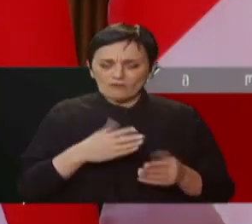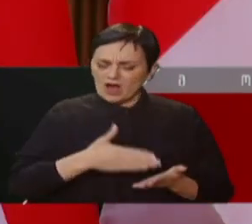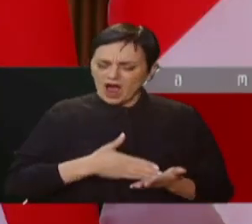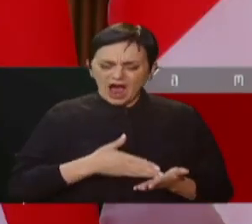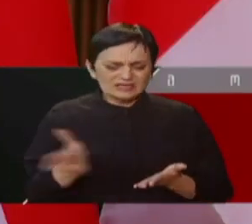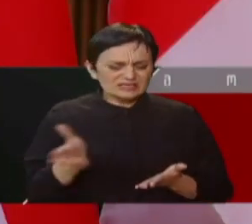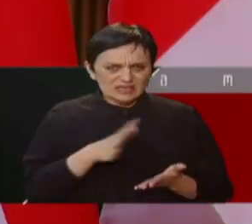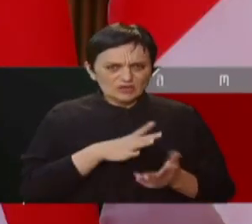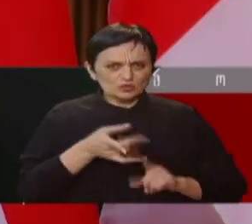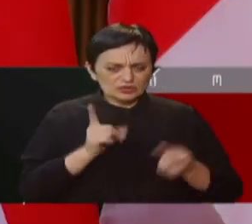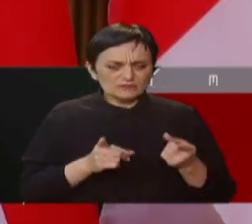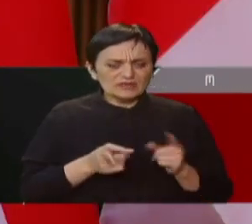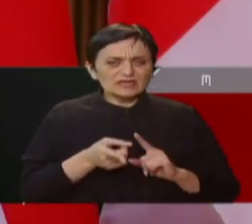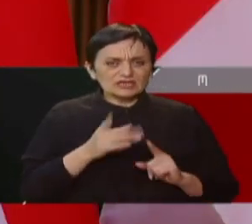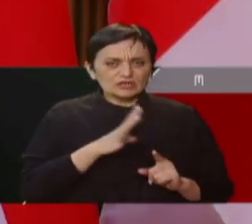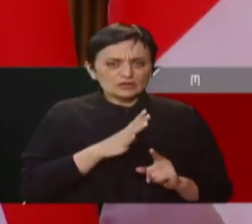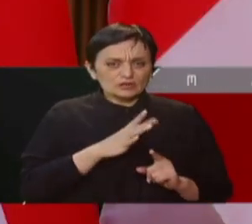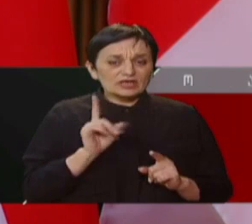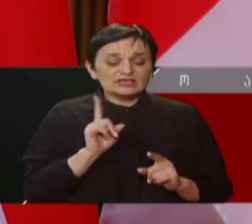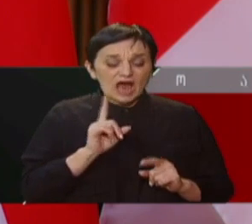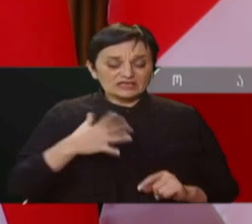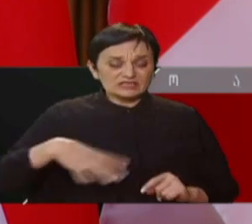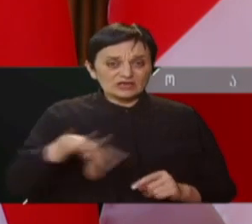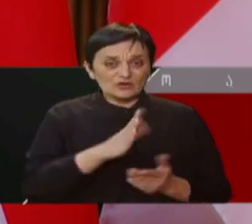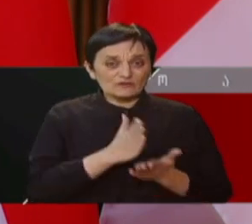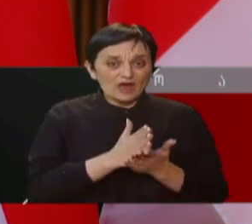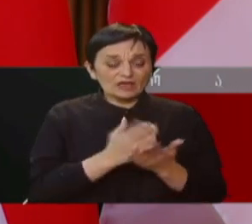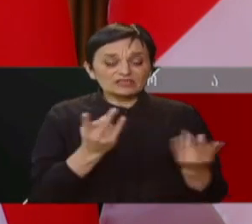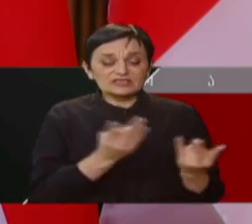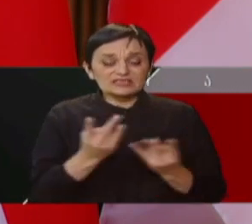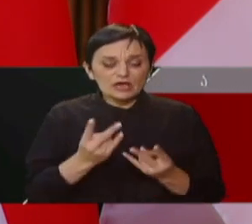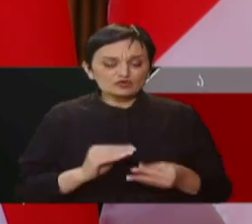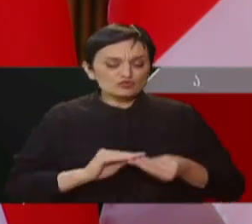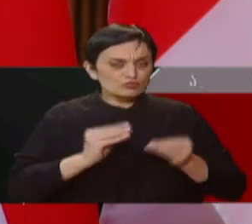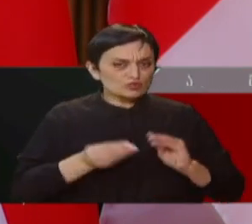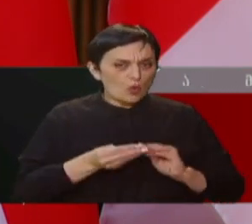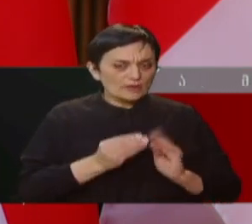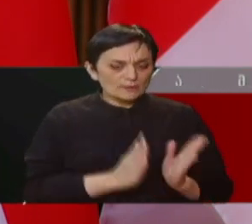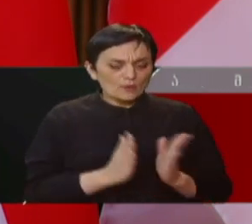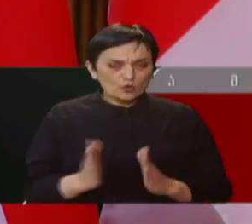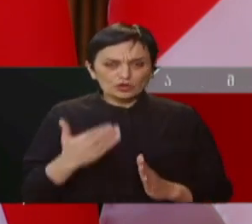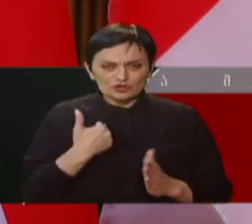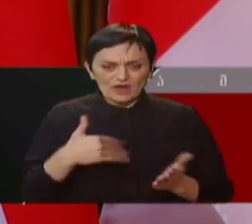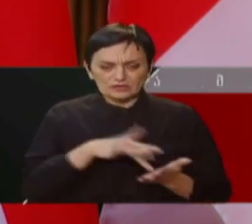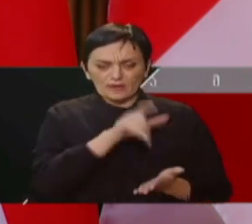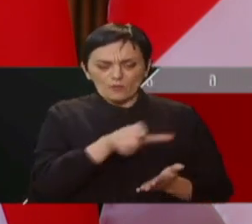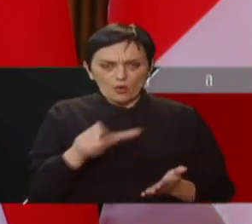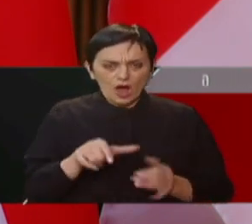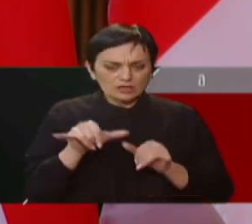იმ რეალობას, რაც ქვეყანაშია, იმ საჭიროებებს, იმ პრობლემების მოგვარებას, რაც ჩვენს მოქალაქეებს